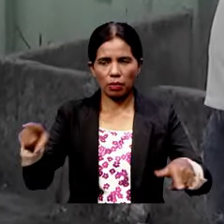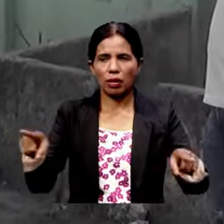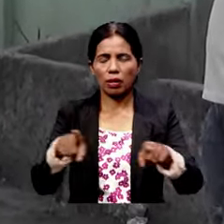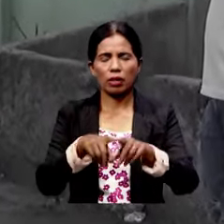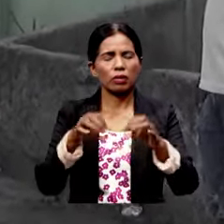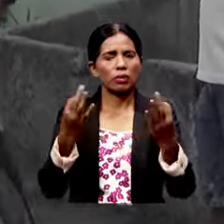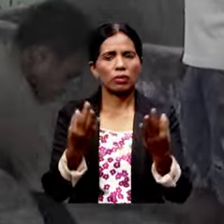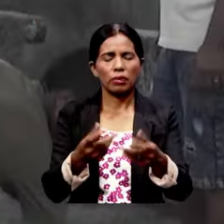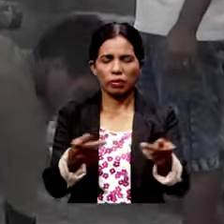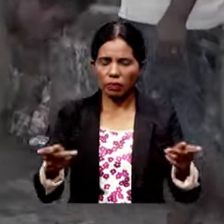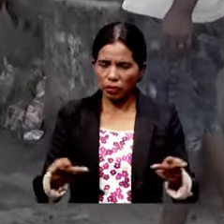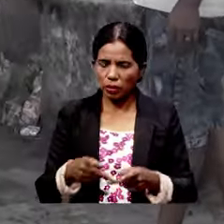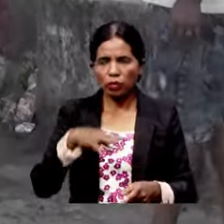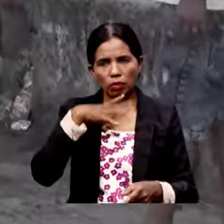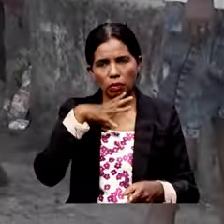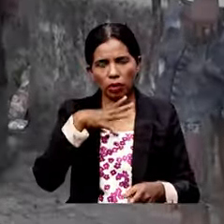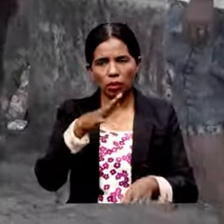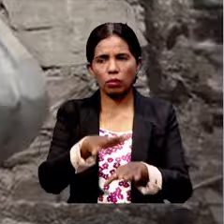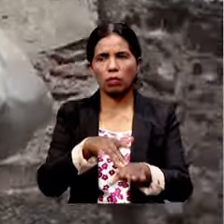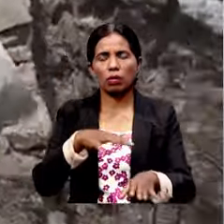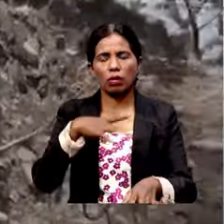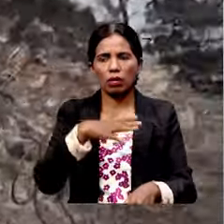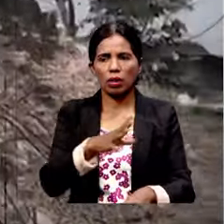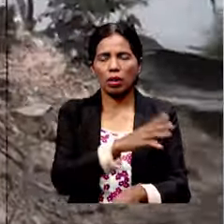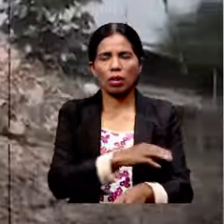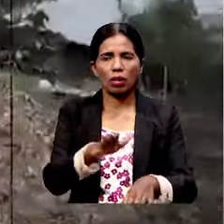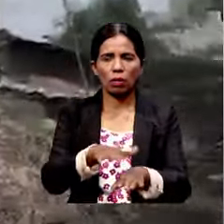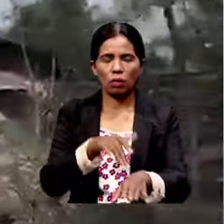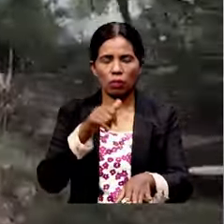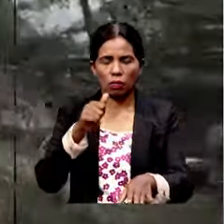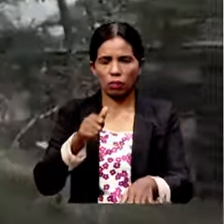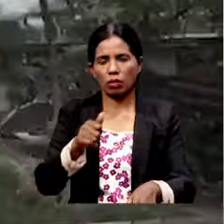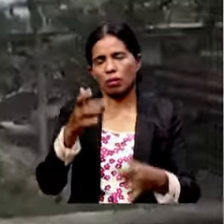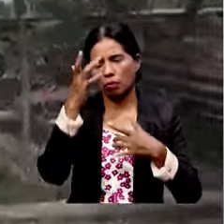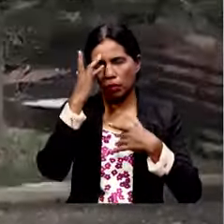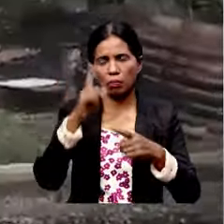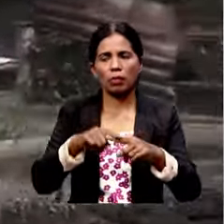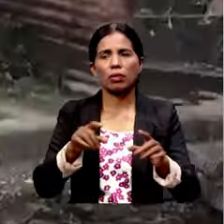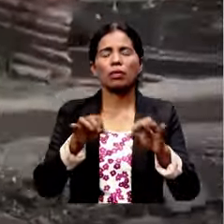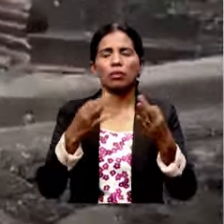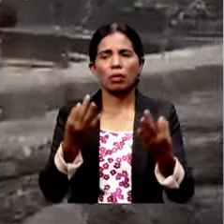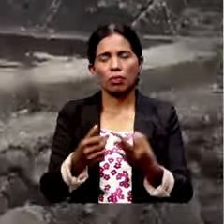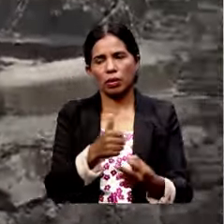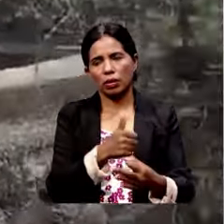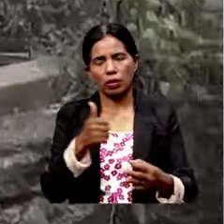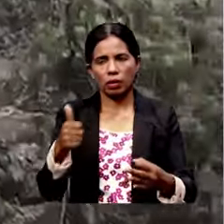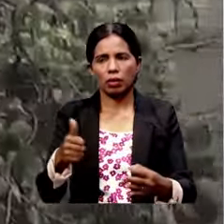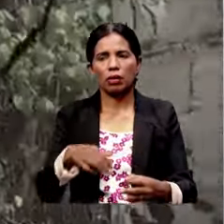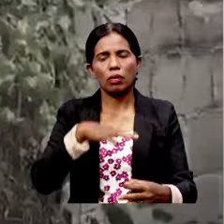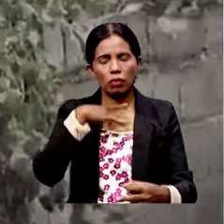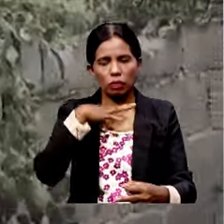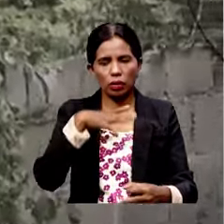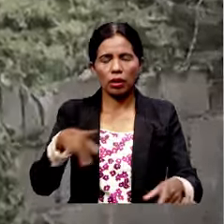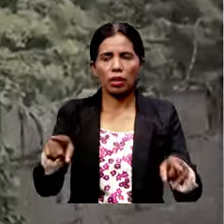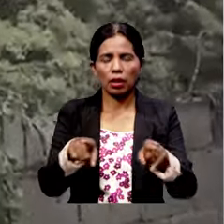fati fuer no fasil atu hadait moras. Mai be ia realidade, familia balung considera lixeira